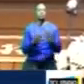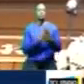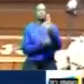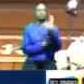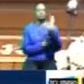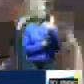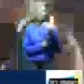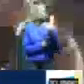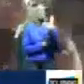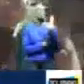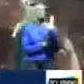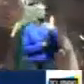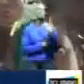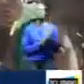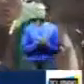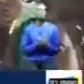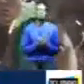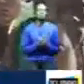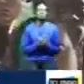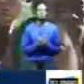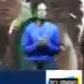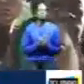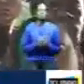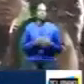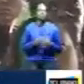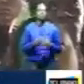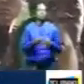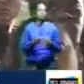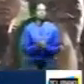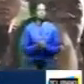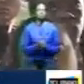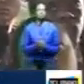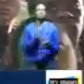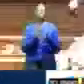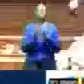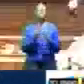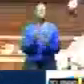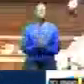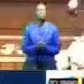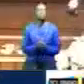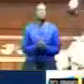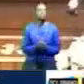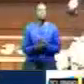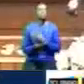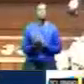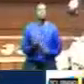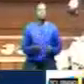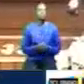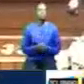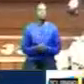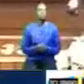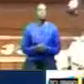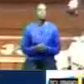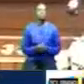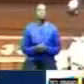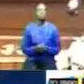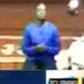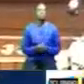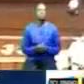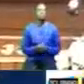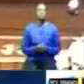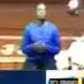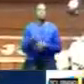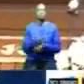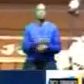Mungu, c'est sans cesse reporté à cela. Eko na alisema sana hii mambo. Et il nous a énergiquement